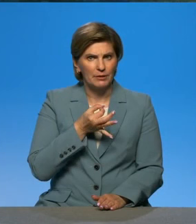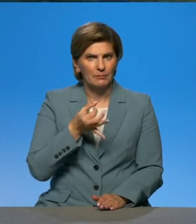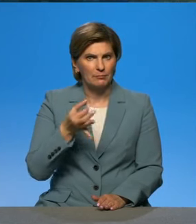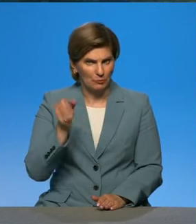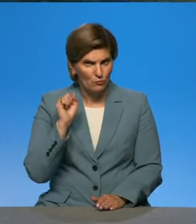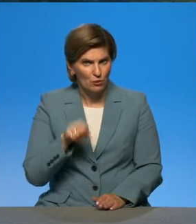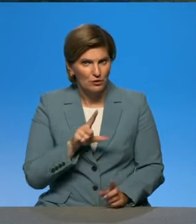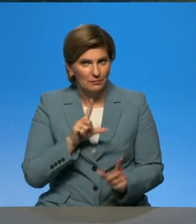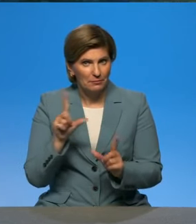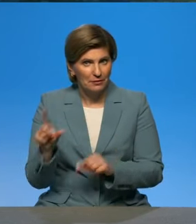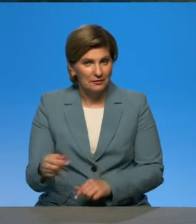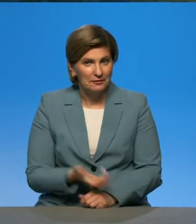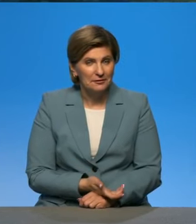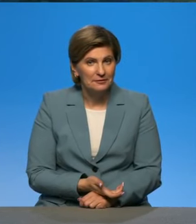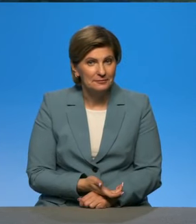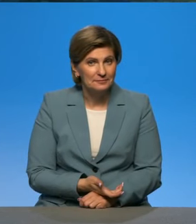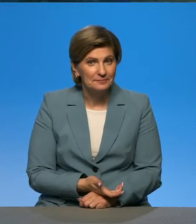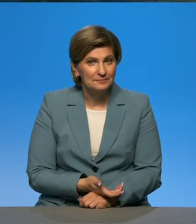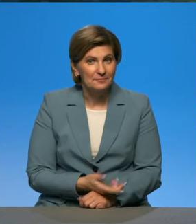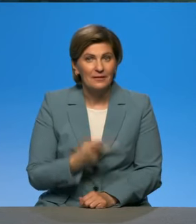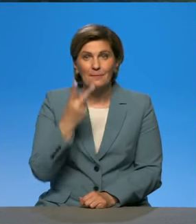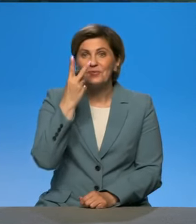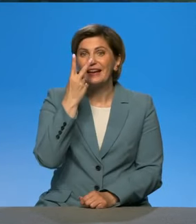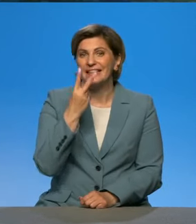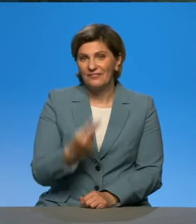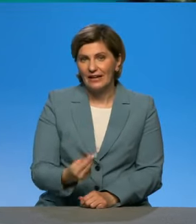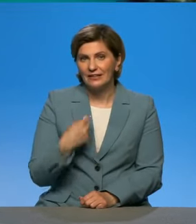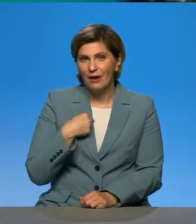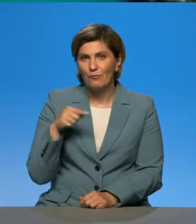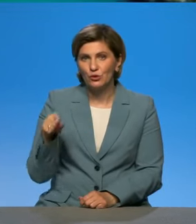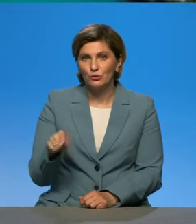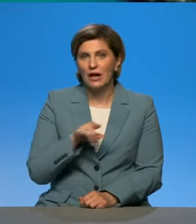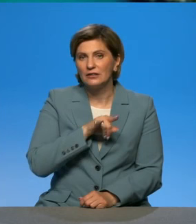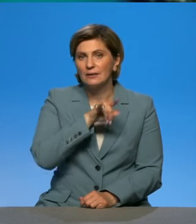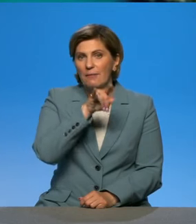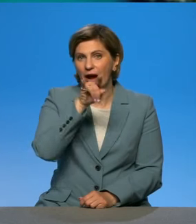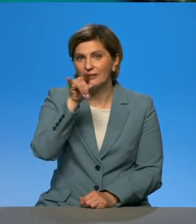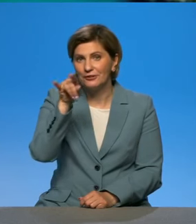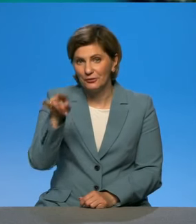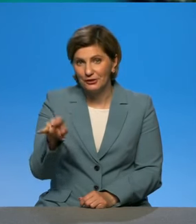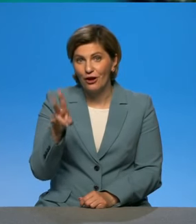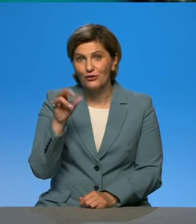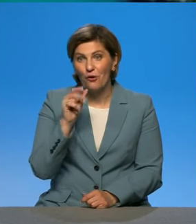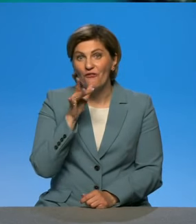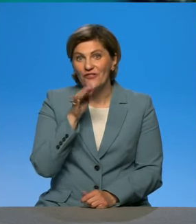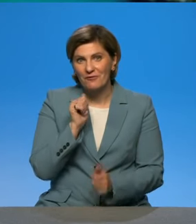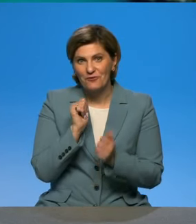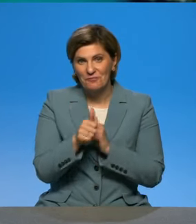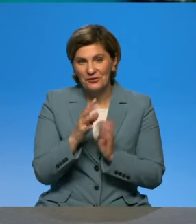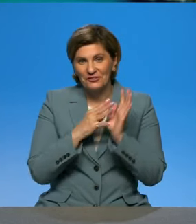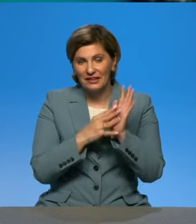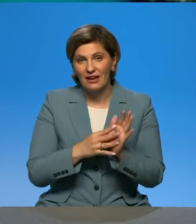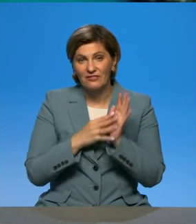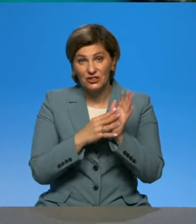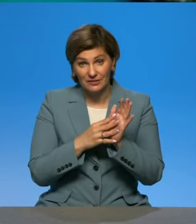тысяч километров, если не останавливают. Вы знаете, 2 дня мы добираемся на самолете, но мы должны понимать, что время вперед. 9 часов, поэтому